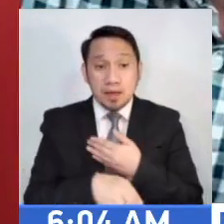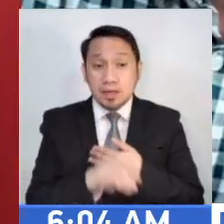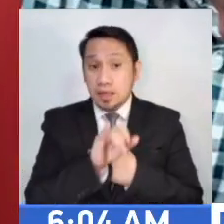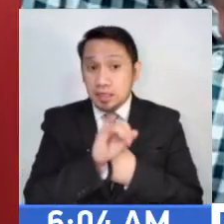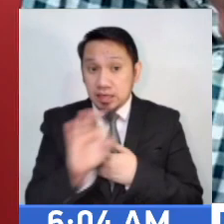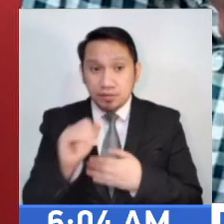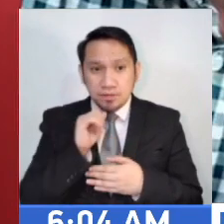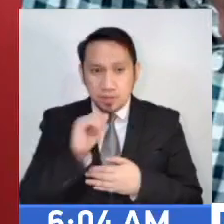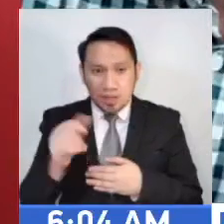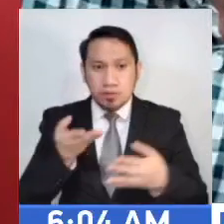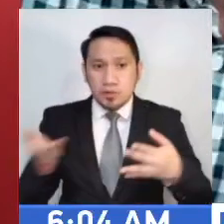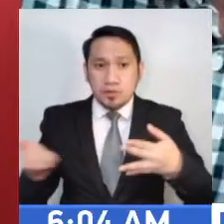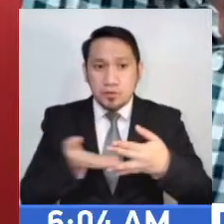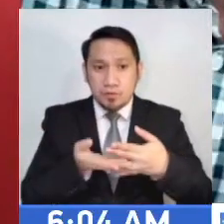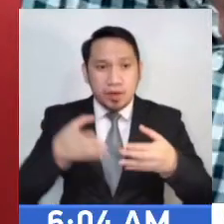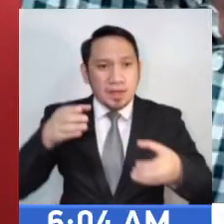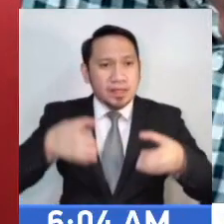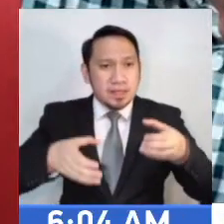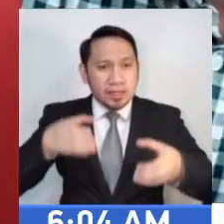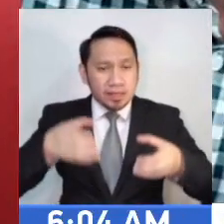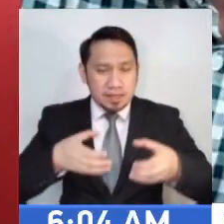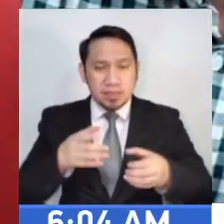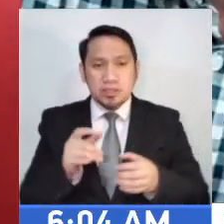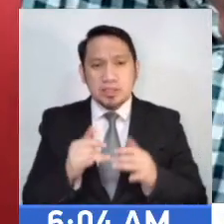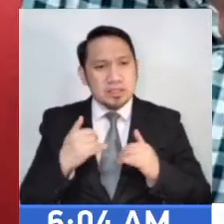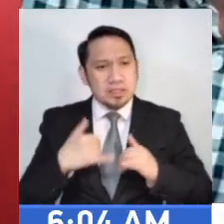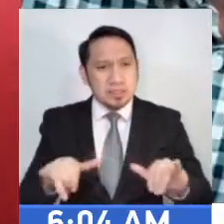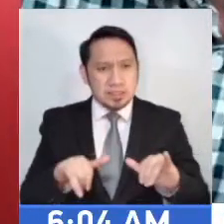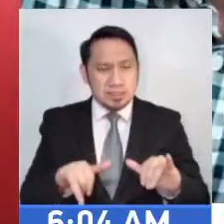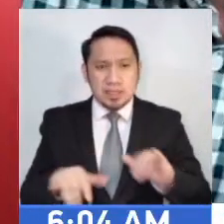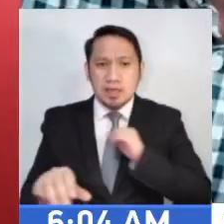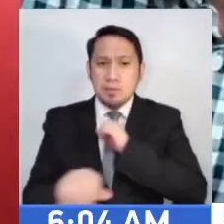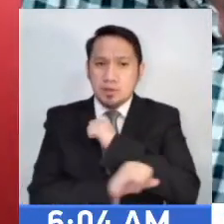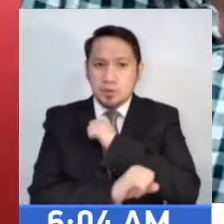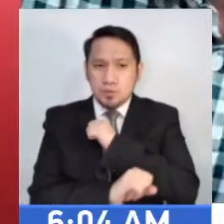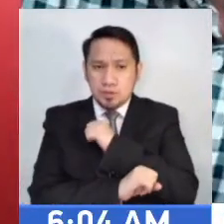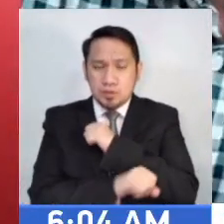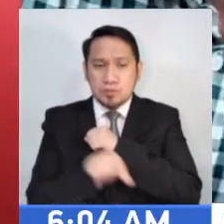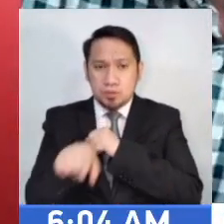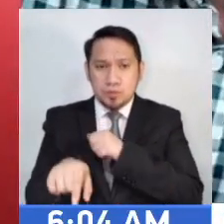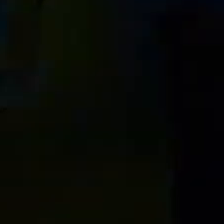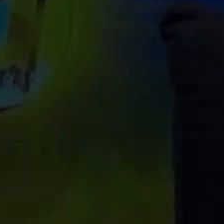ng kaso kasi parang istapa po yan at niloloko mo ang gobyerno.